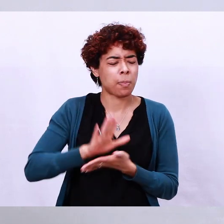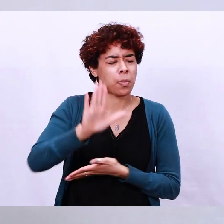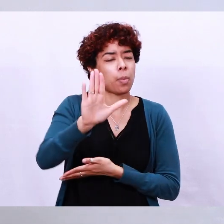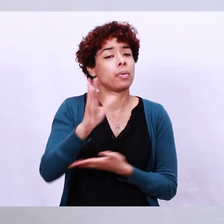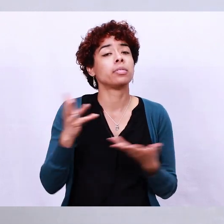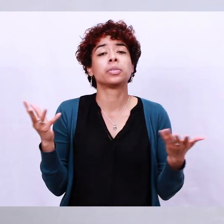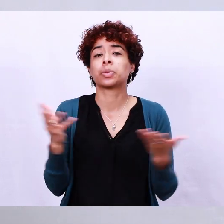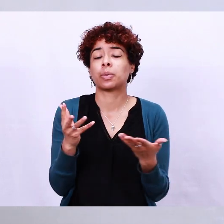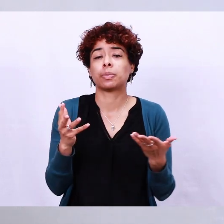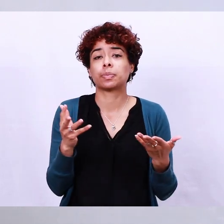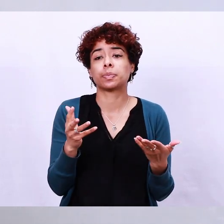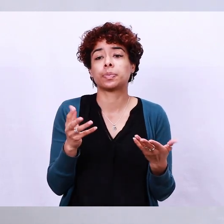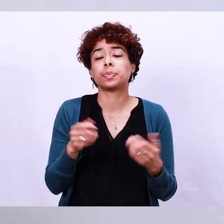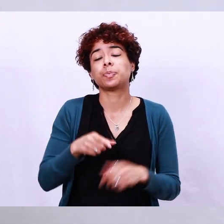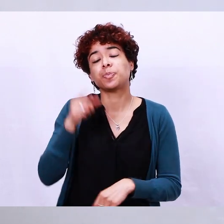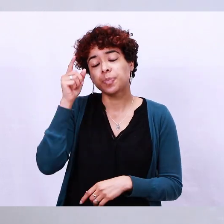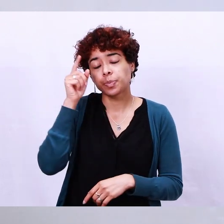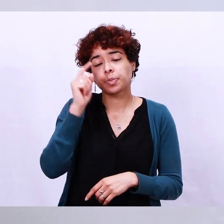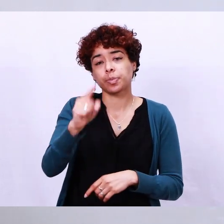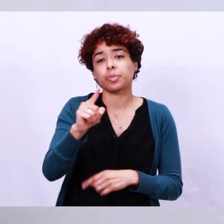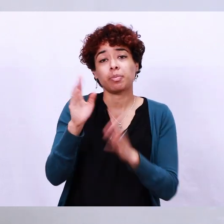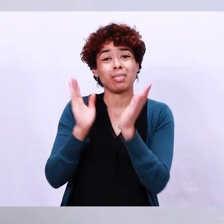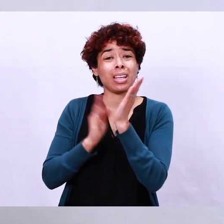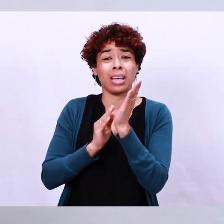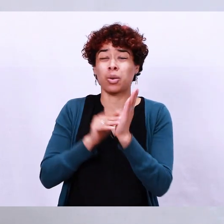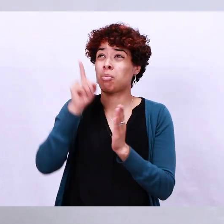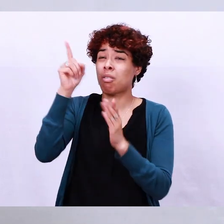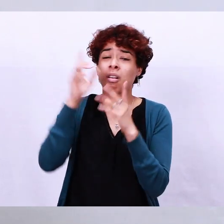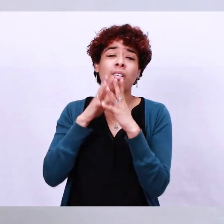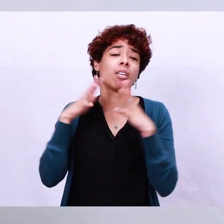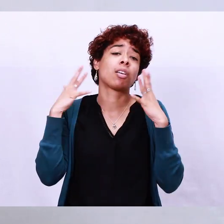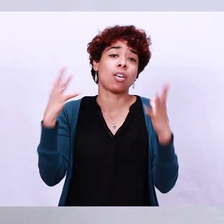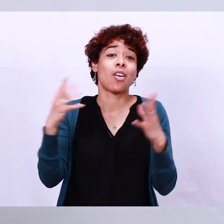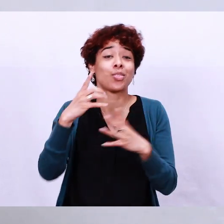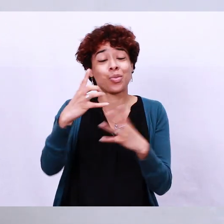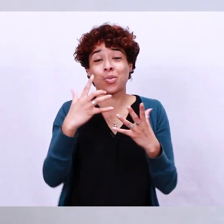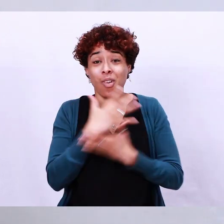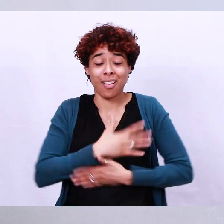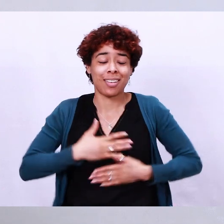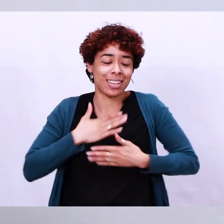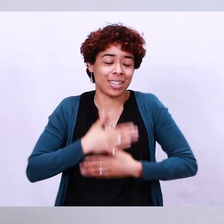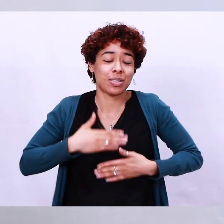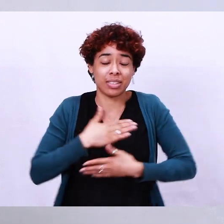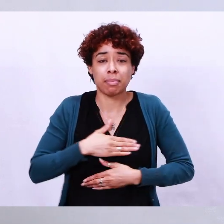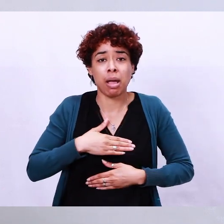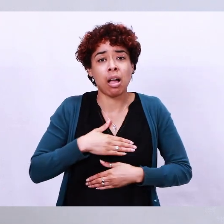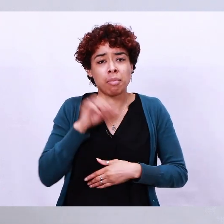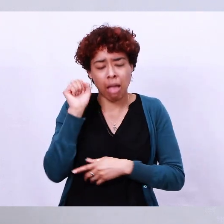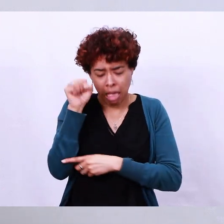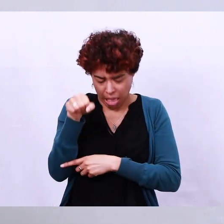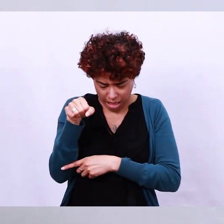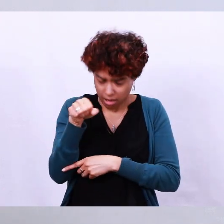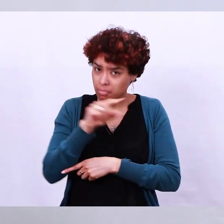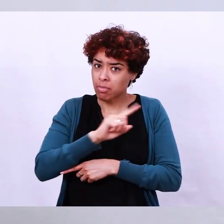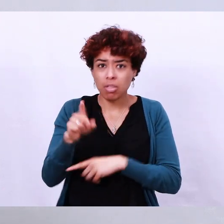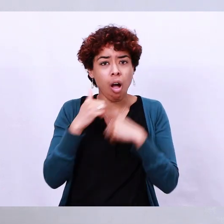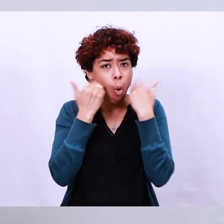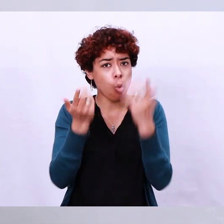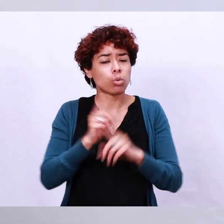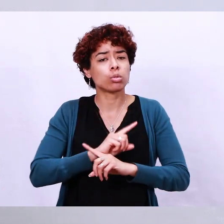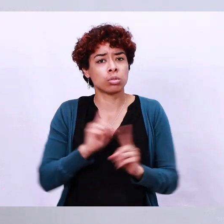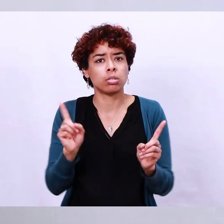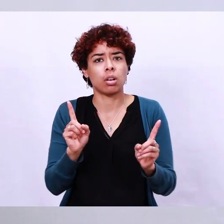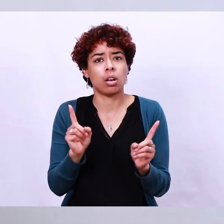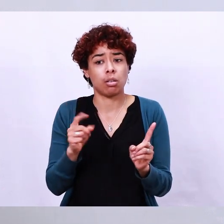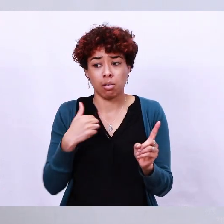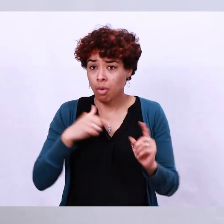promesse, c'est que votre récompense sera grande. Alors réjouissez-vous, ne baissez pas la tête, n'ayez pas honte,